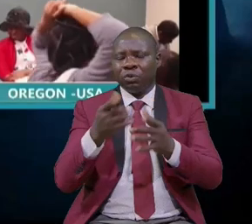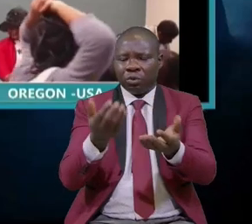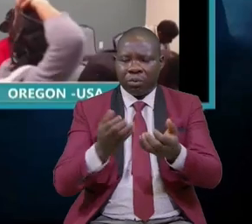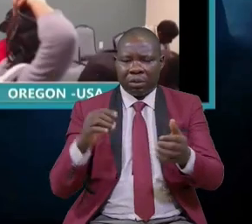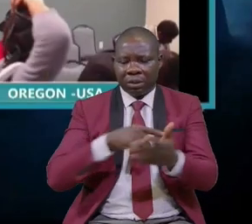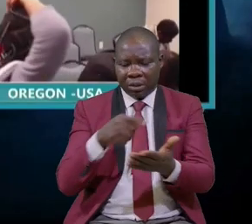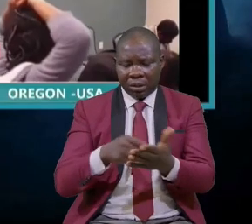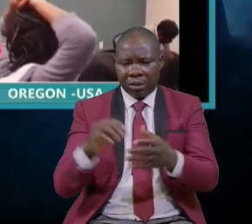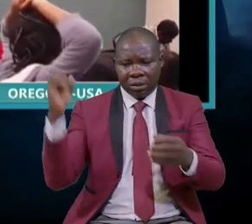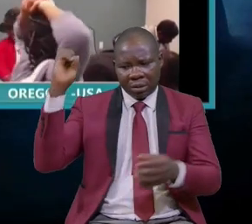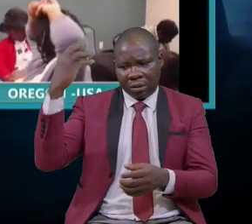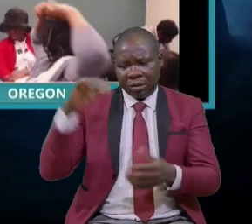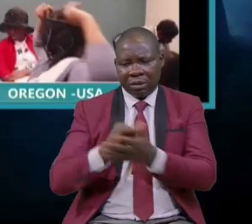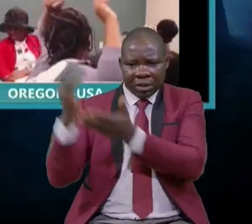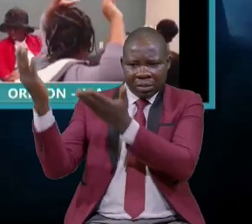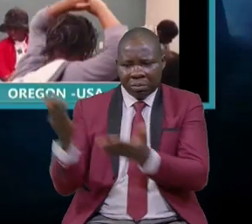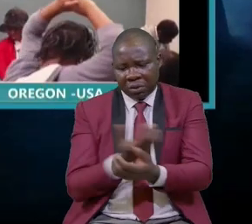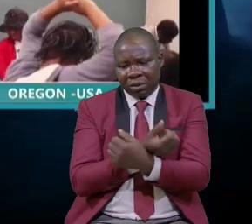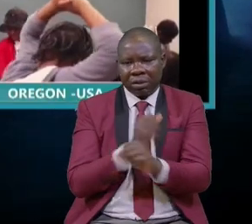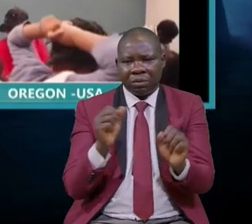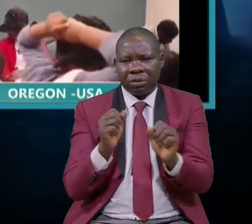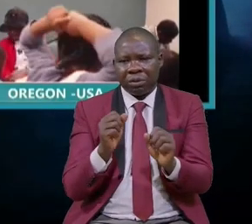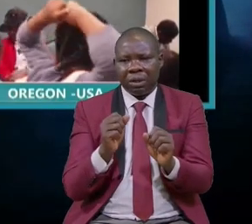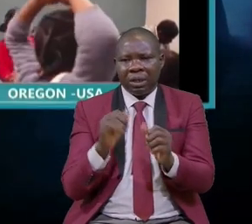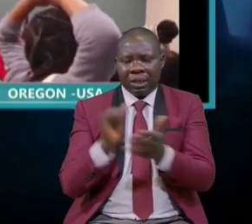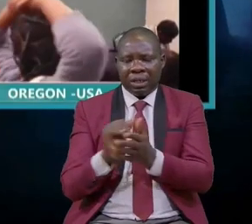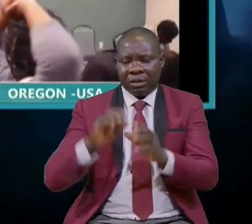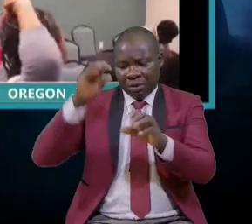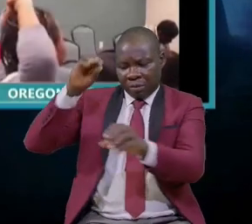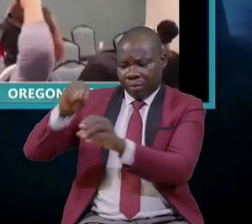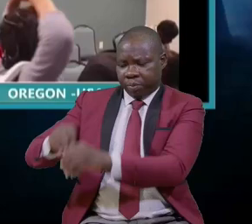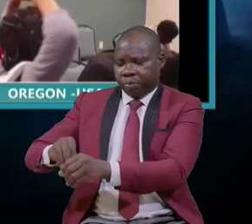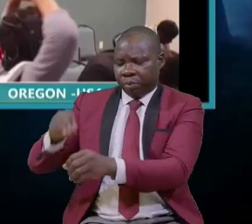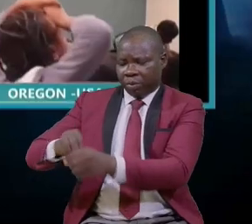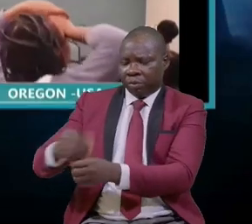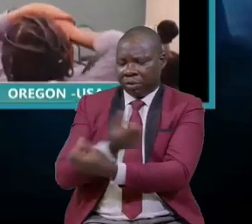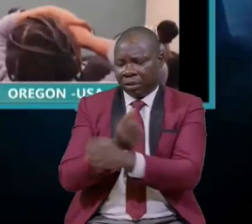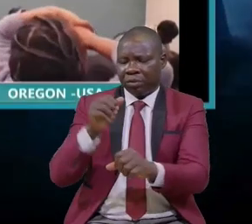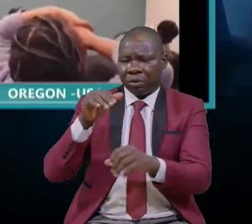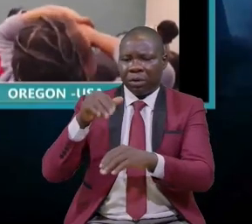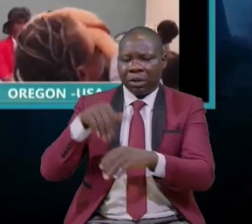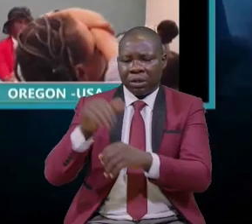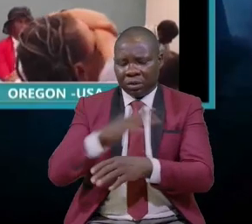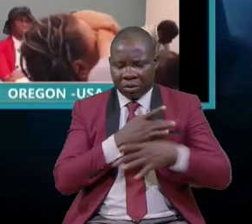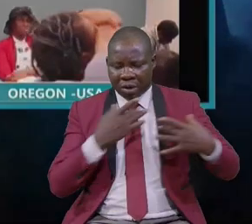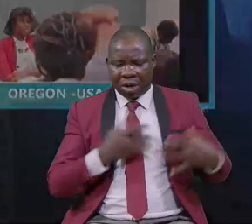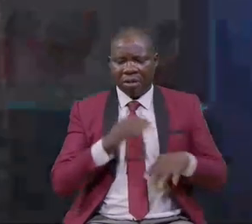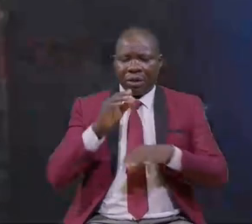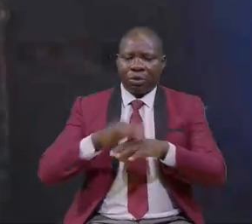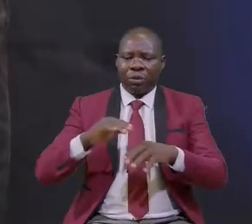La grâce qui apporte le salut déposera le salut dans ta vie. À ceux qui sont à la radio, qui sont à la